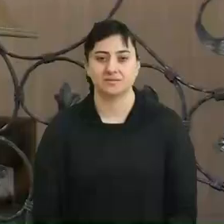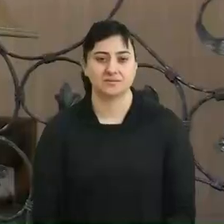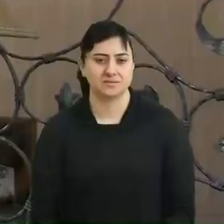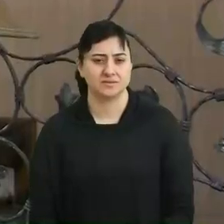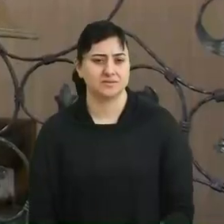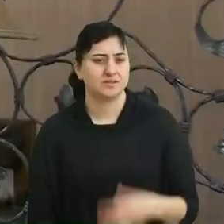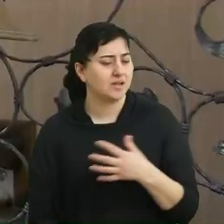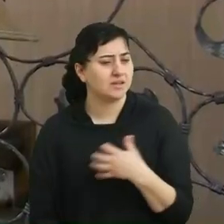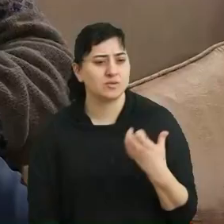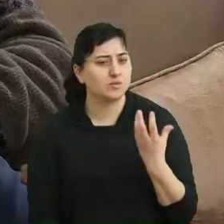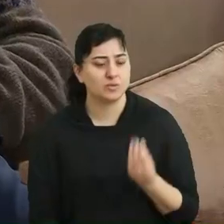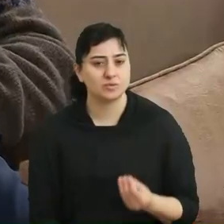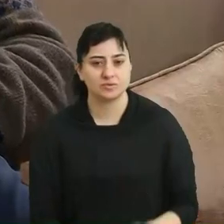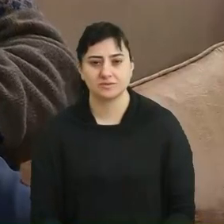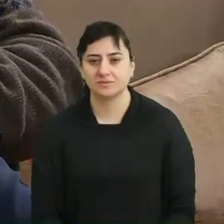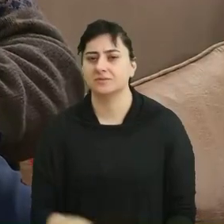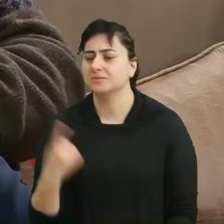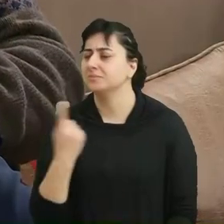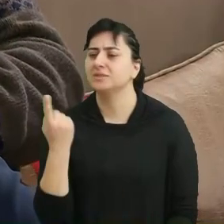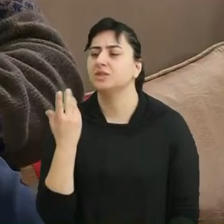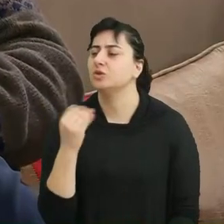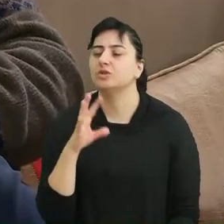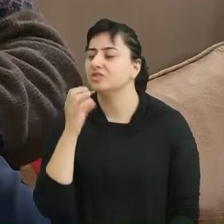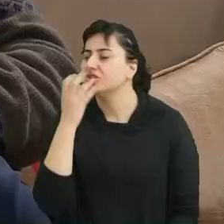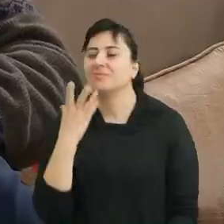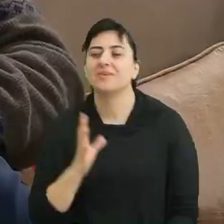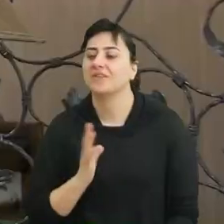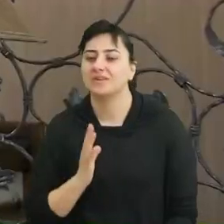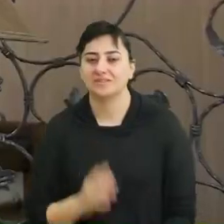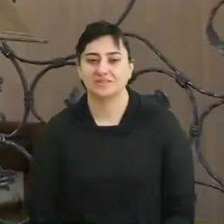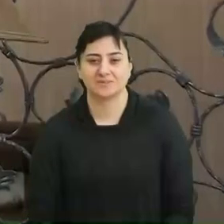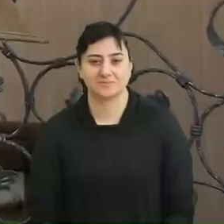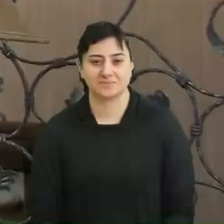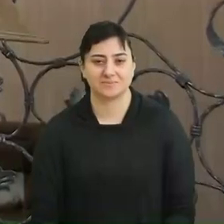Anişkocuğum ne oluyor? Bir şey olduğu yok çiçeğim. Ne vardı?